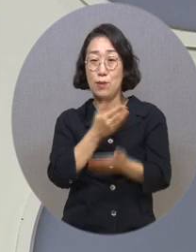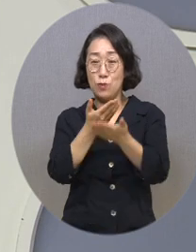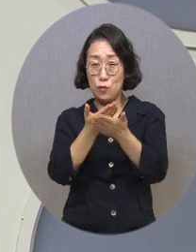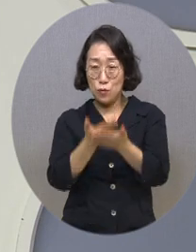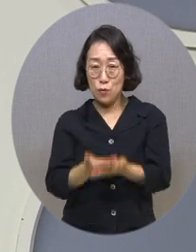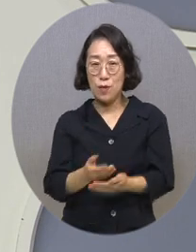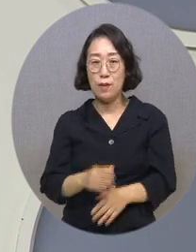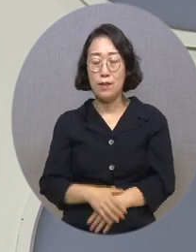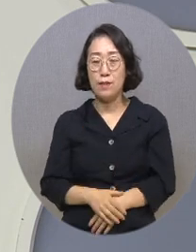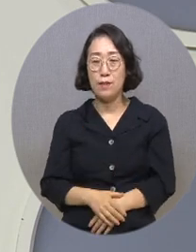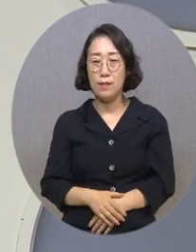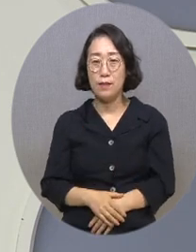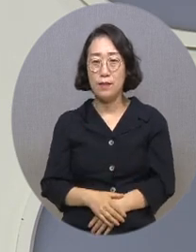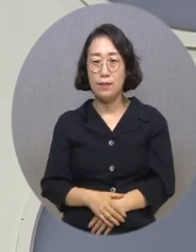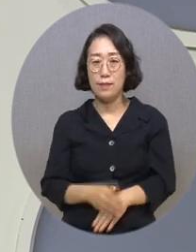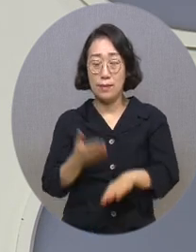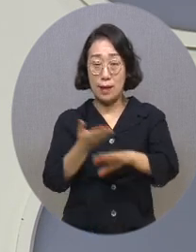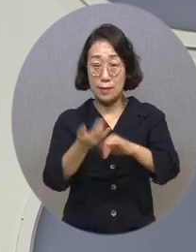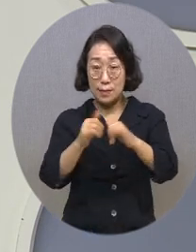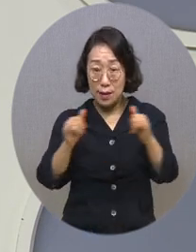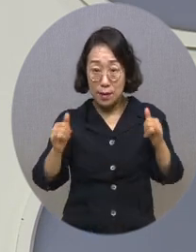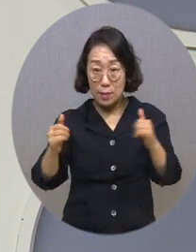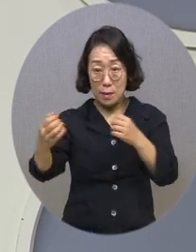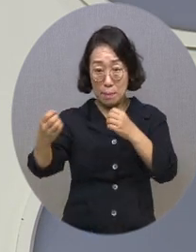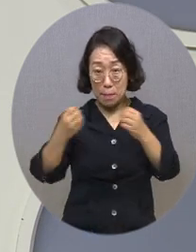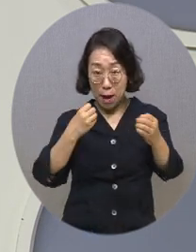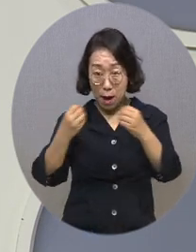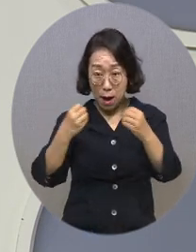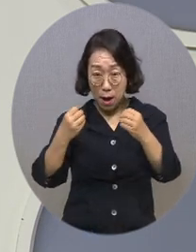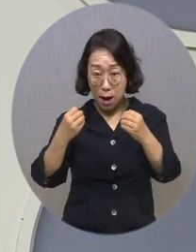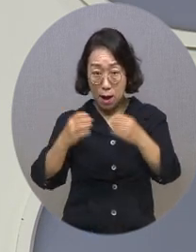게 남들이 뭘 얘기하면